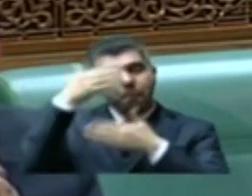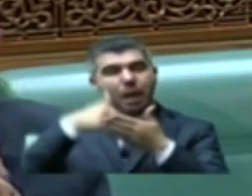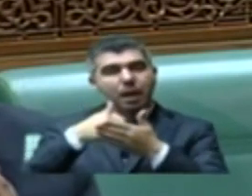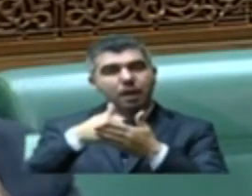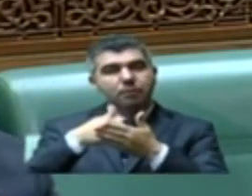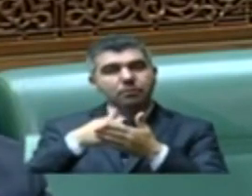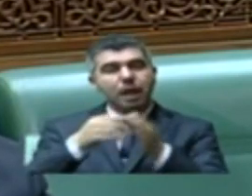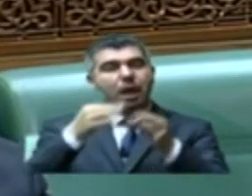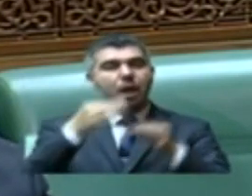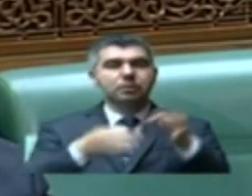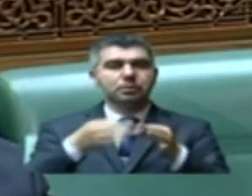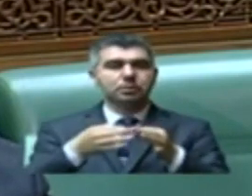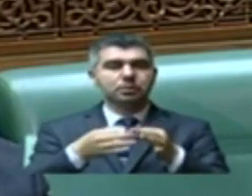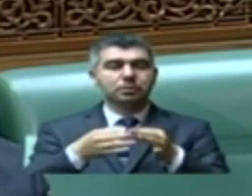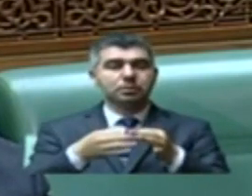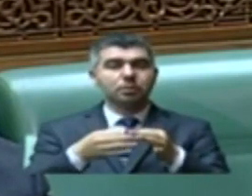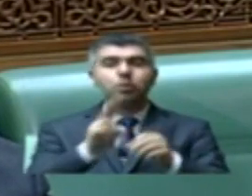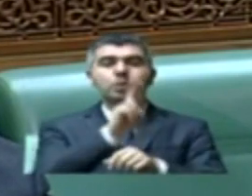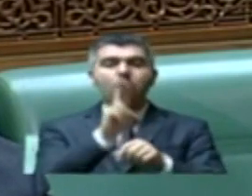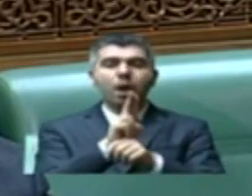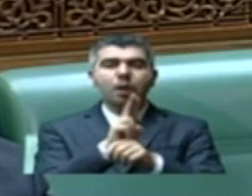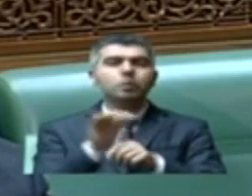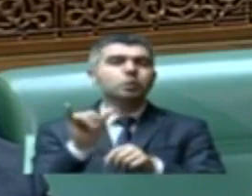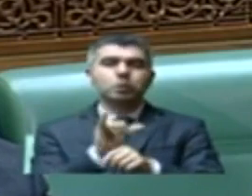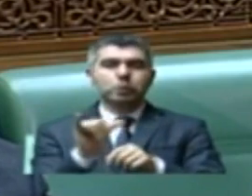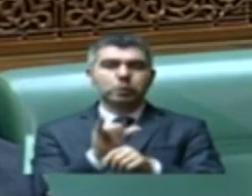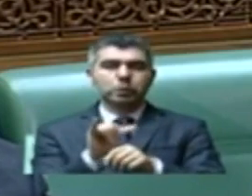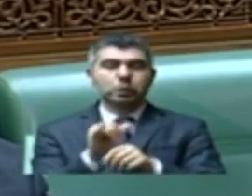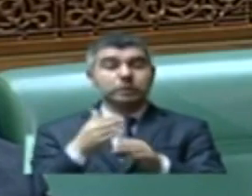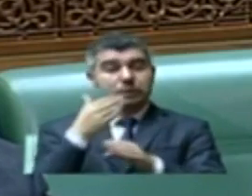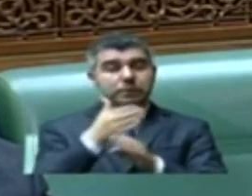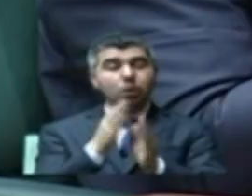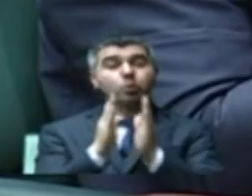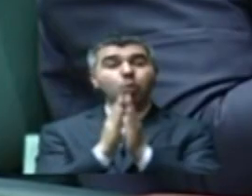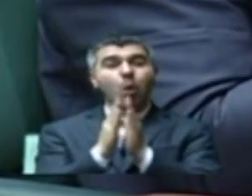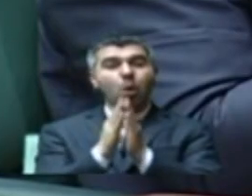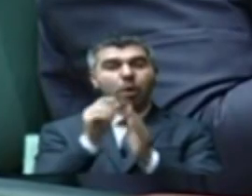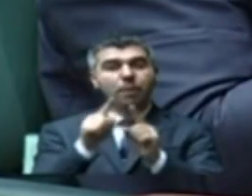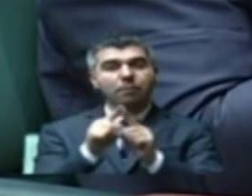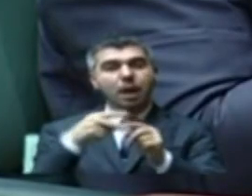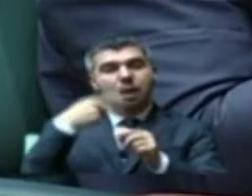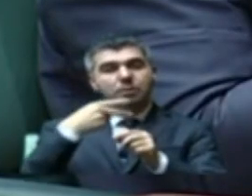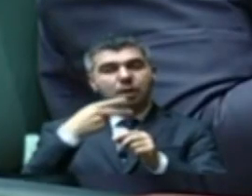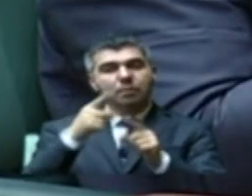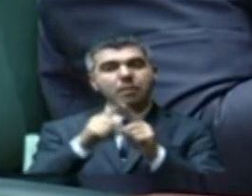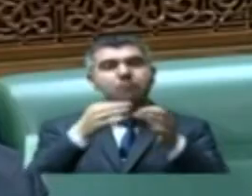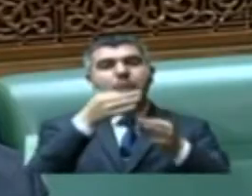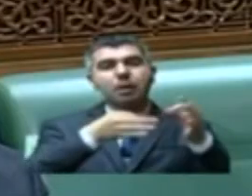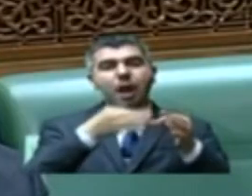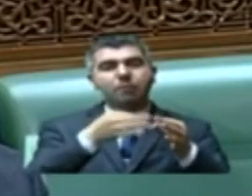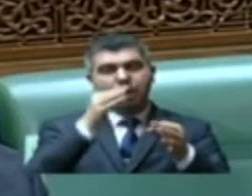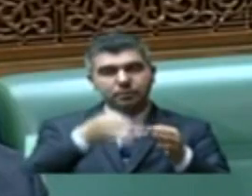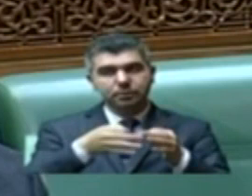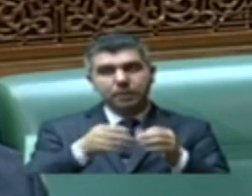سؤال آخر السيد الوزير، متى ستكون الأمازيغية لغة للتقاضي؟ ثم